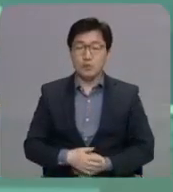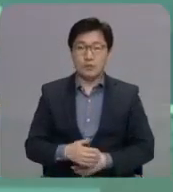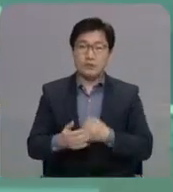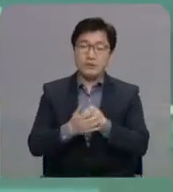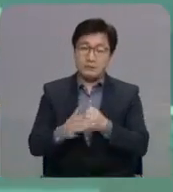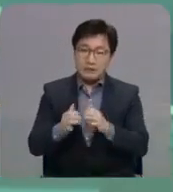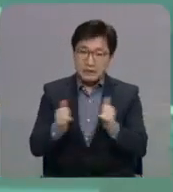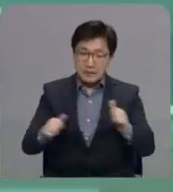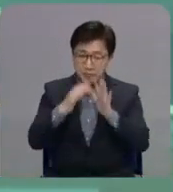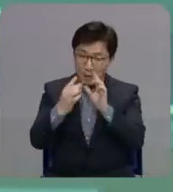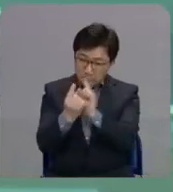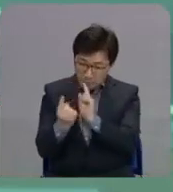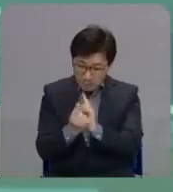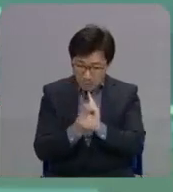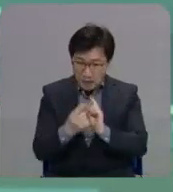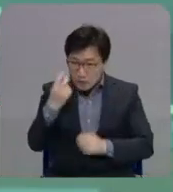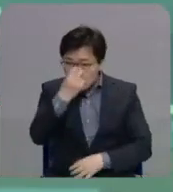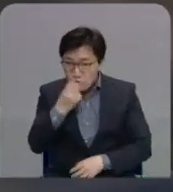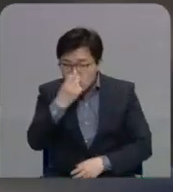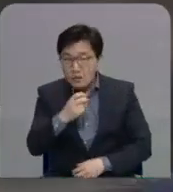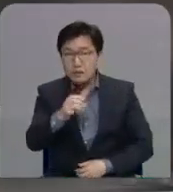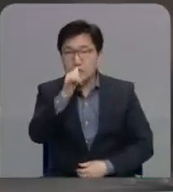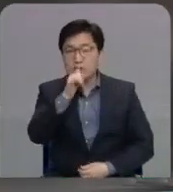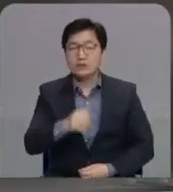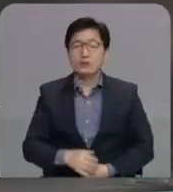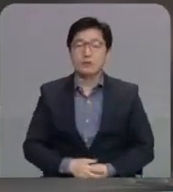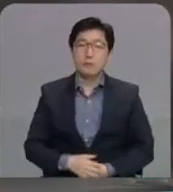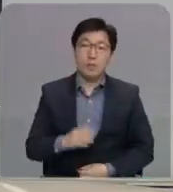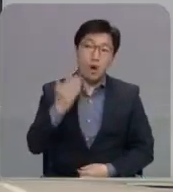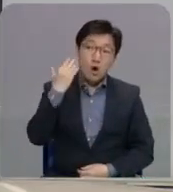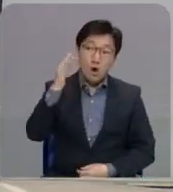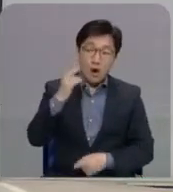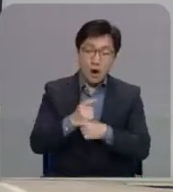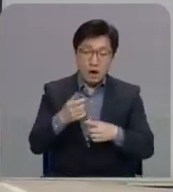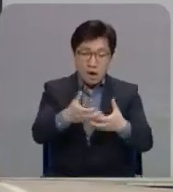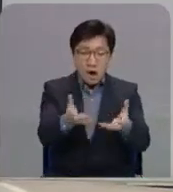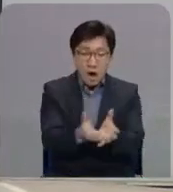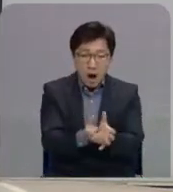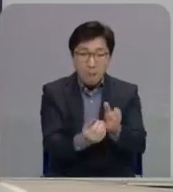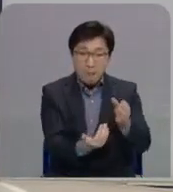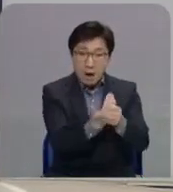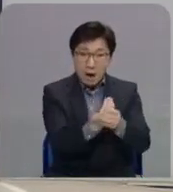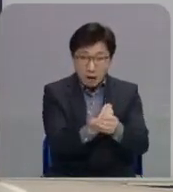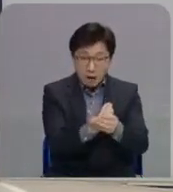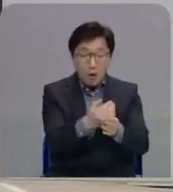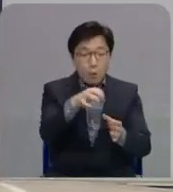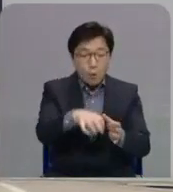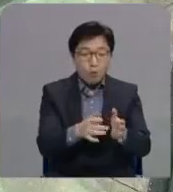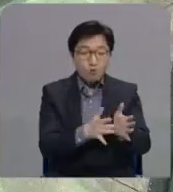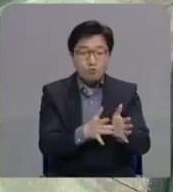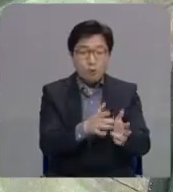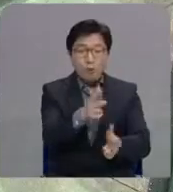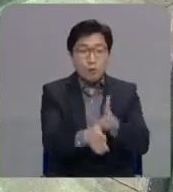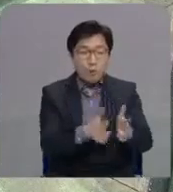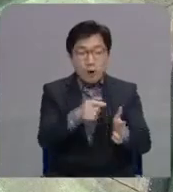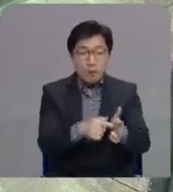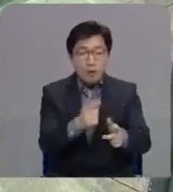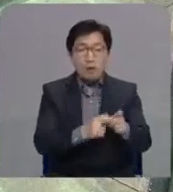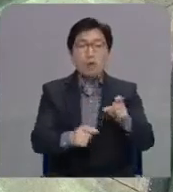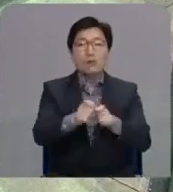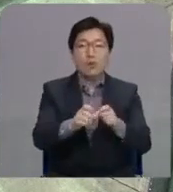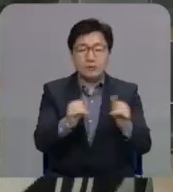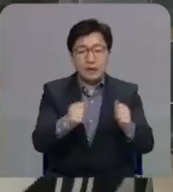민원인 등 접촉자 를 조사하고 있습니다 최근 집단 감염이 발생한 완주 뭐 제약업체 관련 추가 확진 사례도